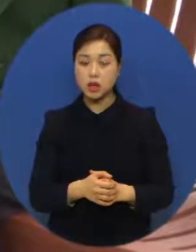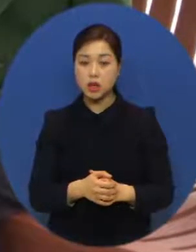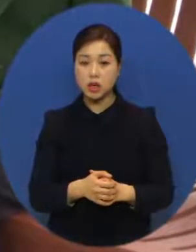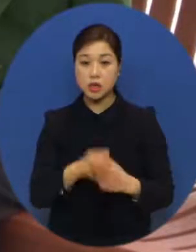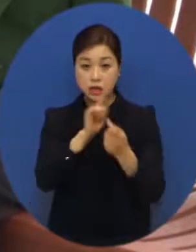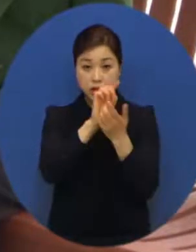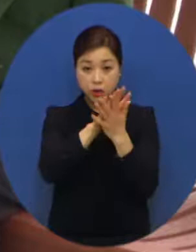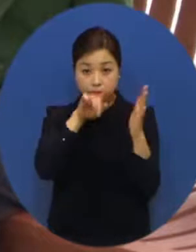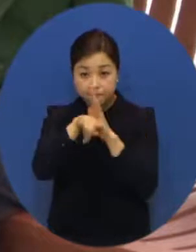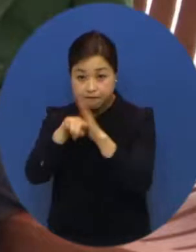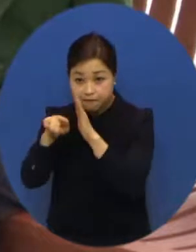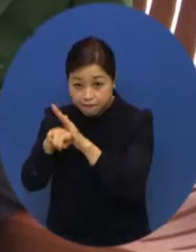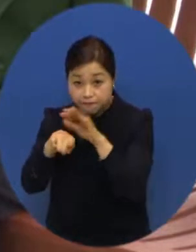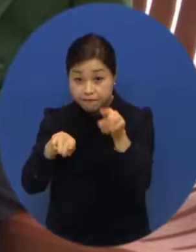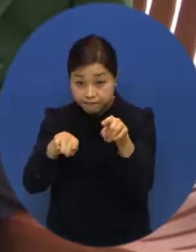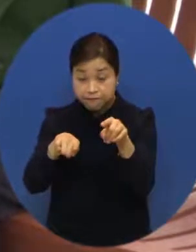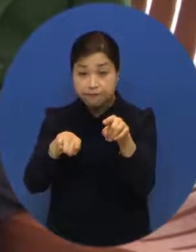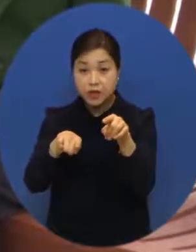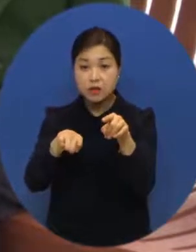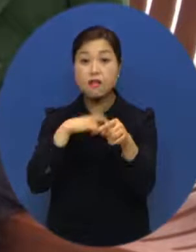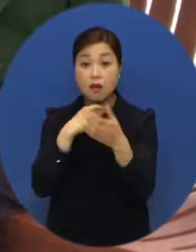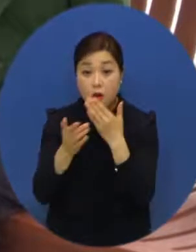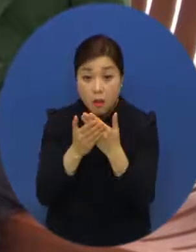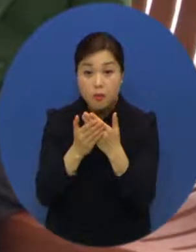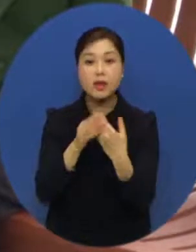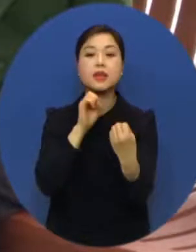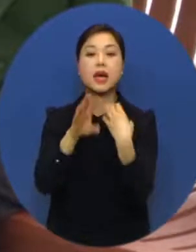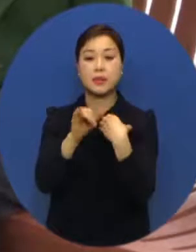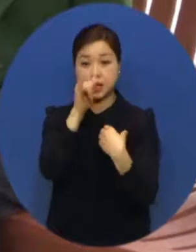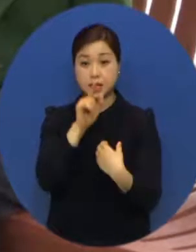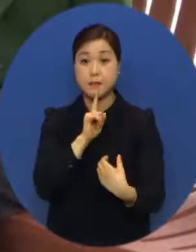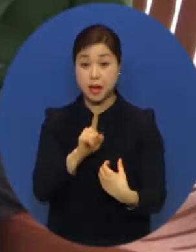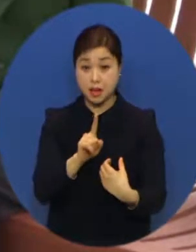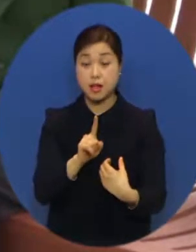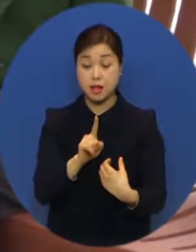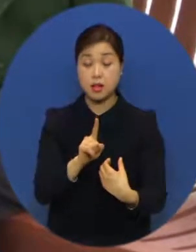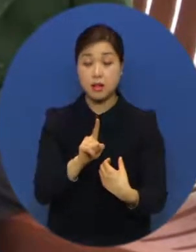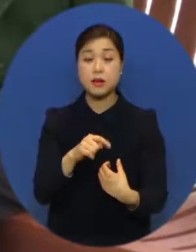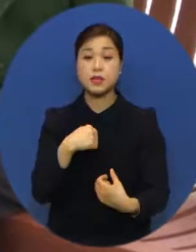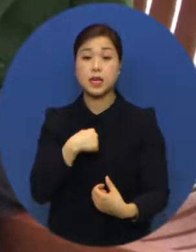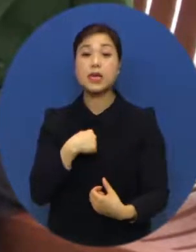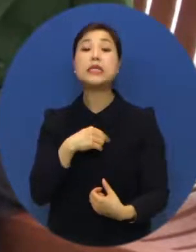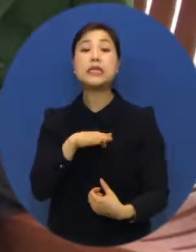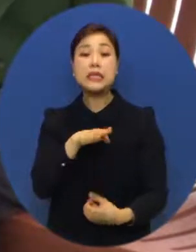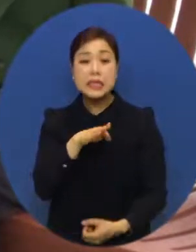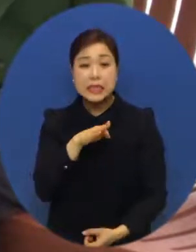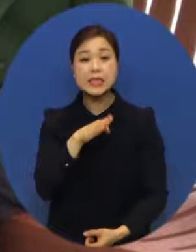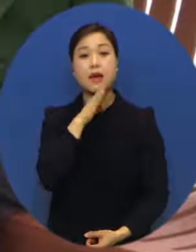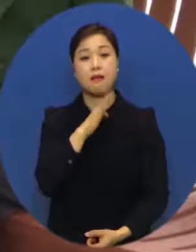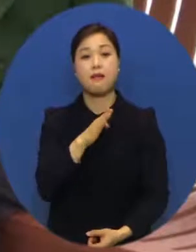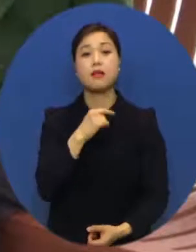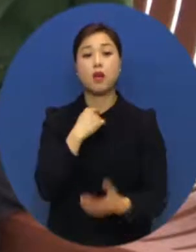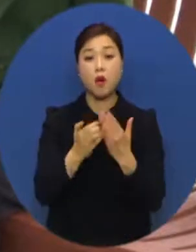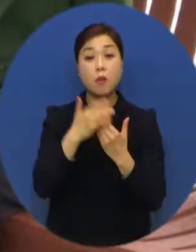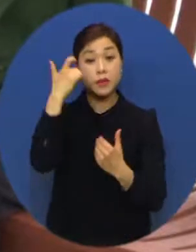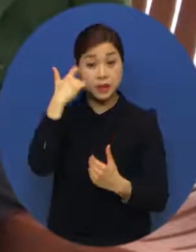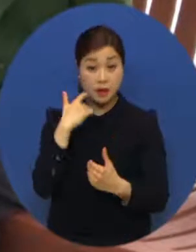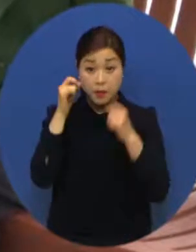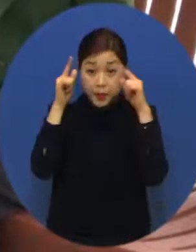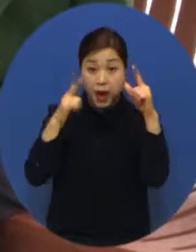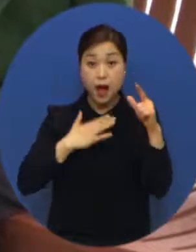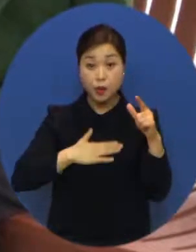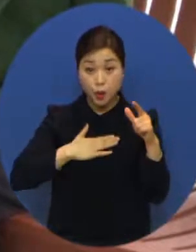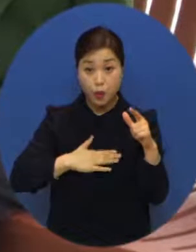있다는 그런 말들을 주변에서도 많이 하지만 제가 그거를 실제로 굉장히 많이